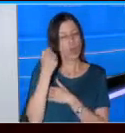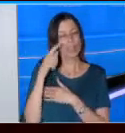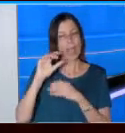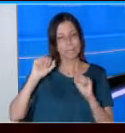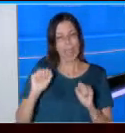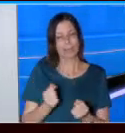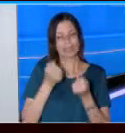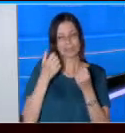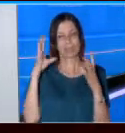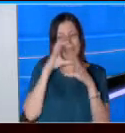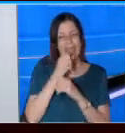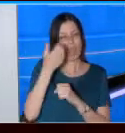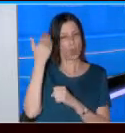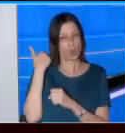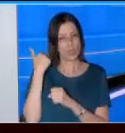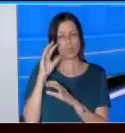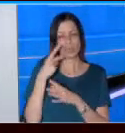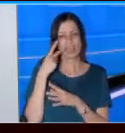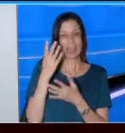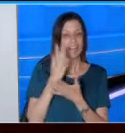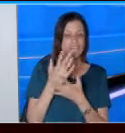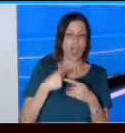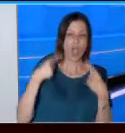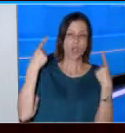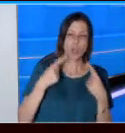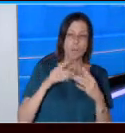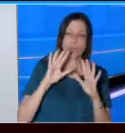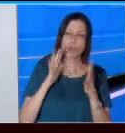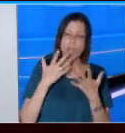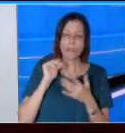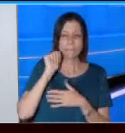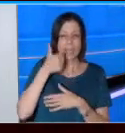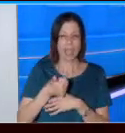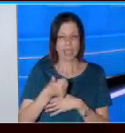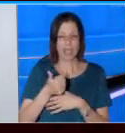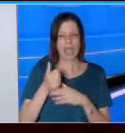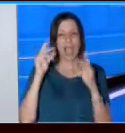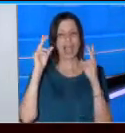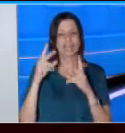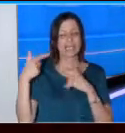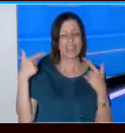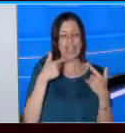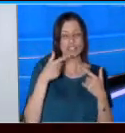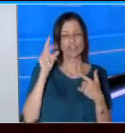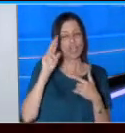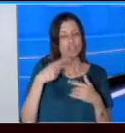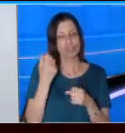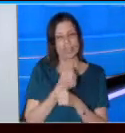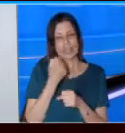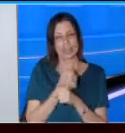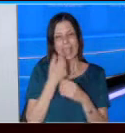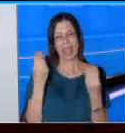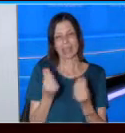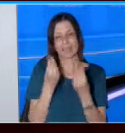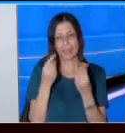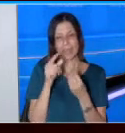בלילה הקודם, אז כן. אולי היה נדמה שזה יקרה כבר היום, יכול להיות שזה יקרה אולי מחר ההפתקת אש, אבל יש איזושהי דינמיקה לדברים